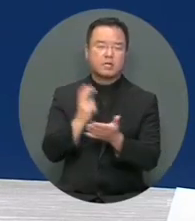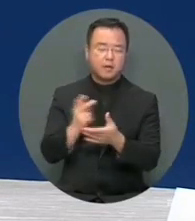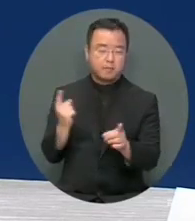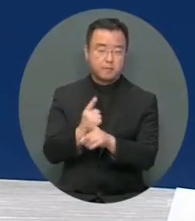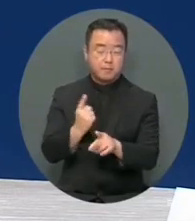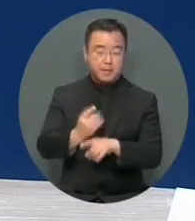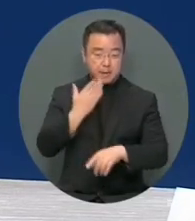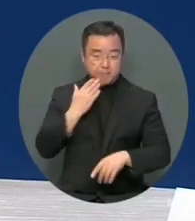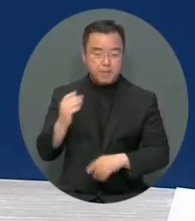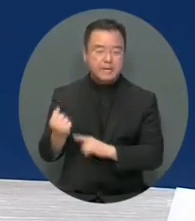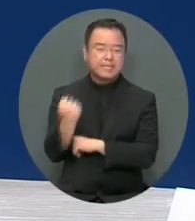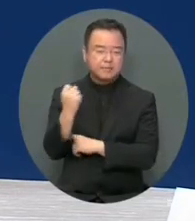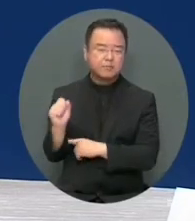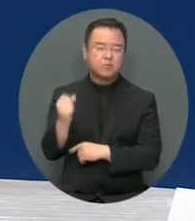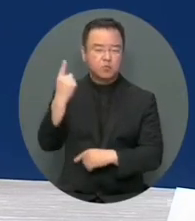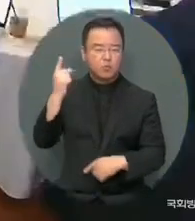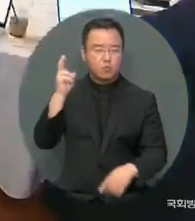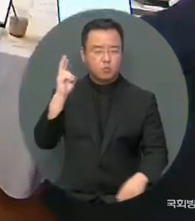않을까 생각합니다.